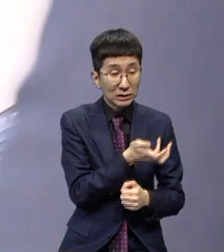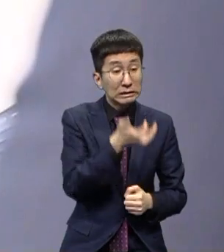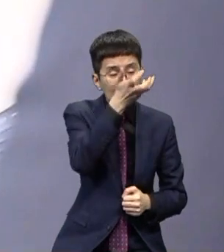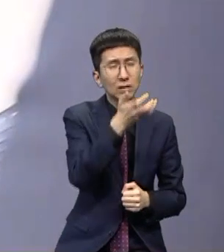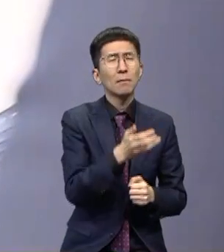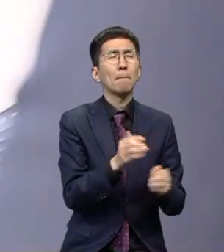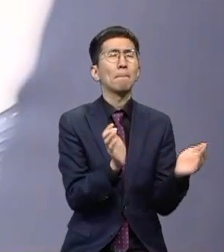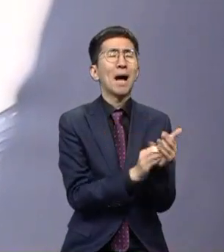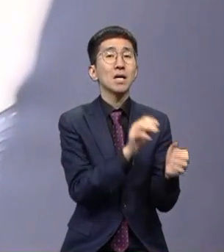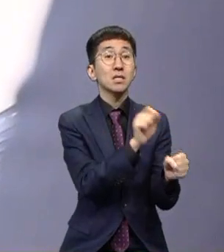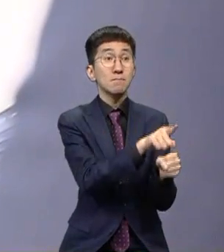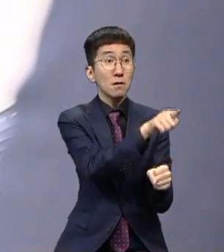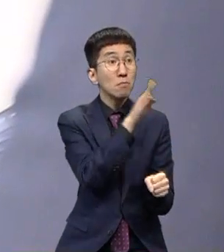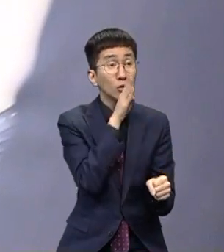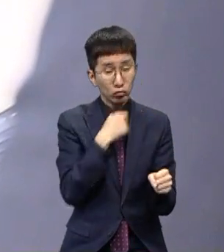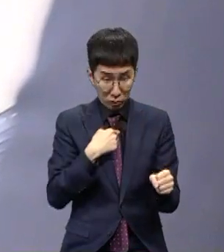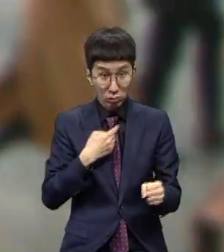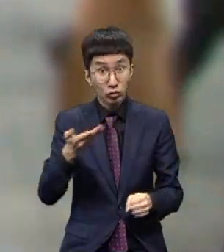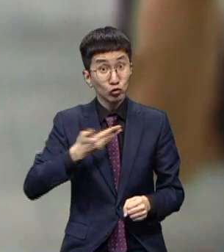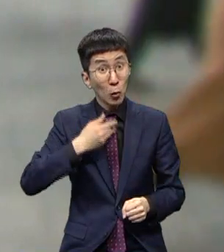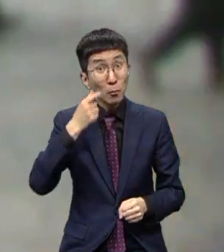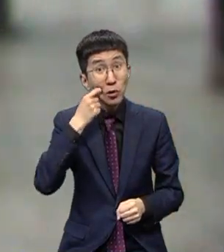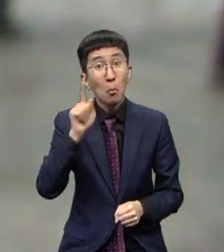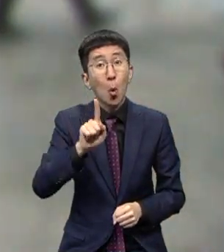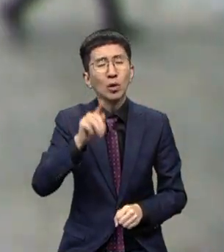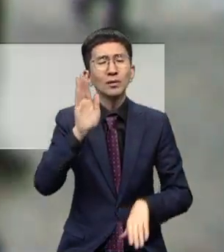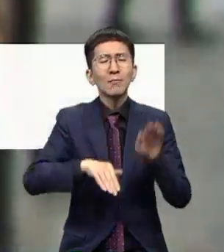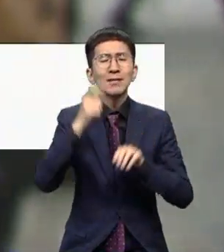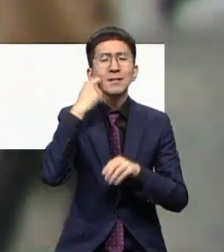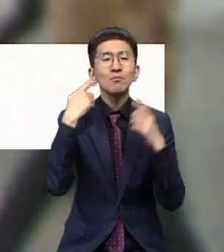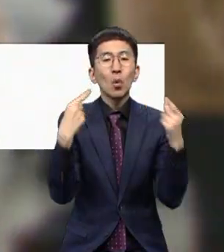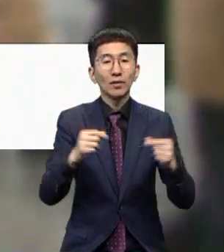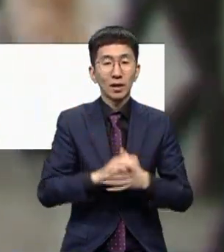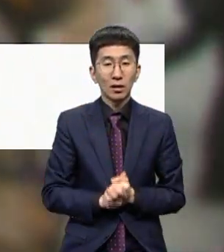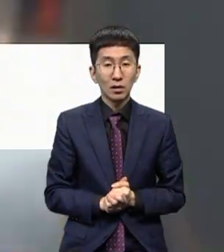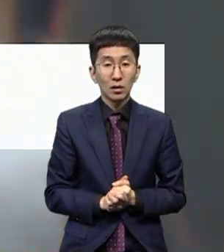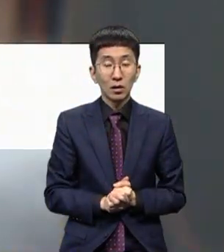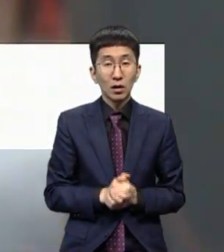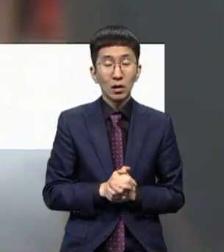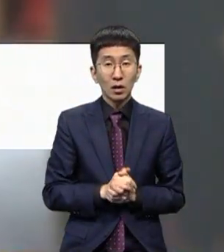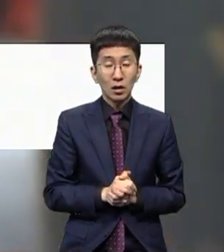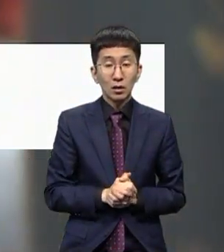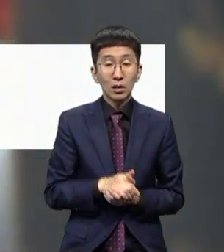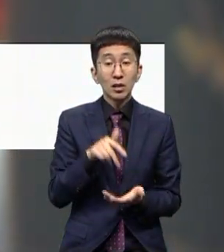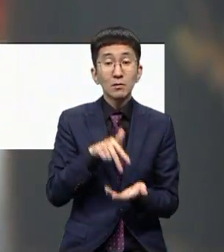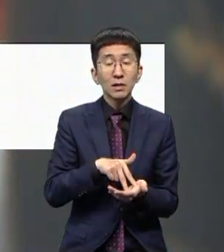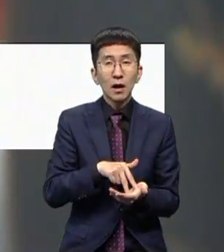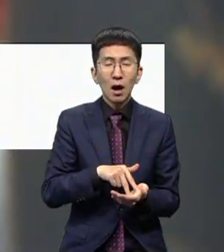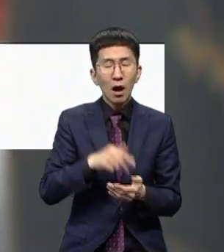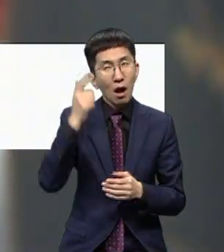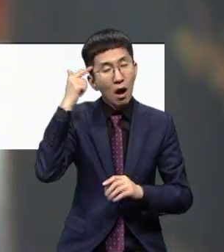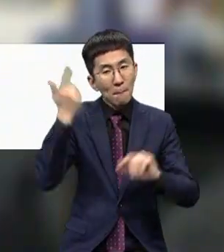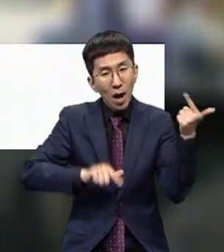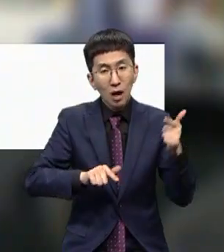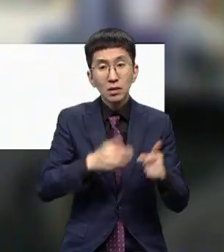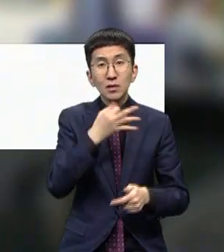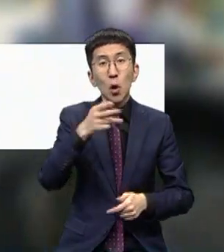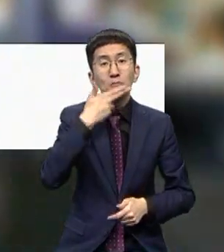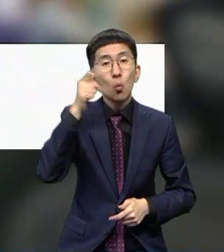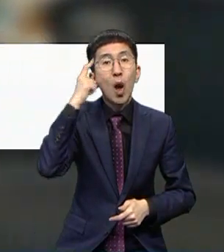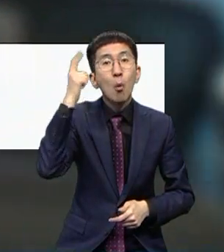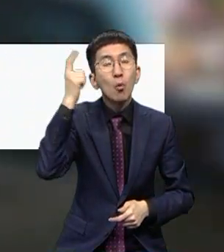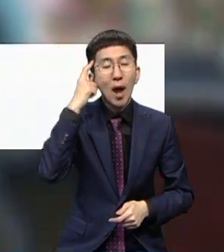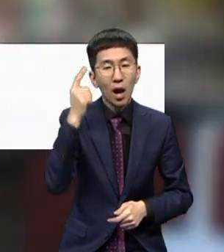차별이라며 형평성 논란도 나옵니다. 당사자들은 반발을 할 수 있겠죠. 아니, 그 인정 안 해주면 어떡하냐, 뭐 이렇게 이제 나올